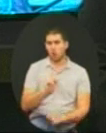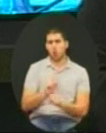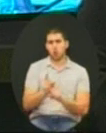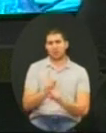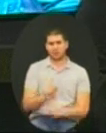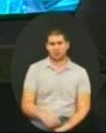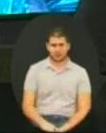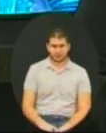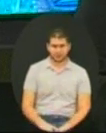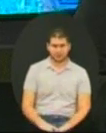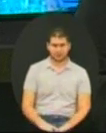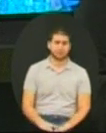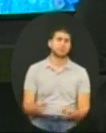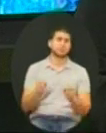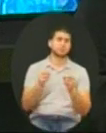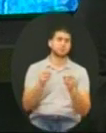אוטומטית.